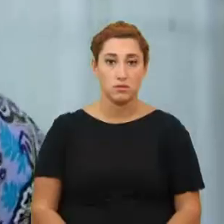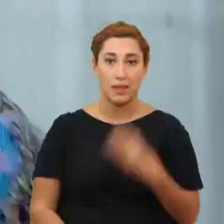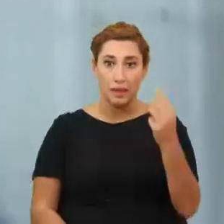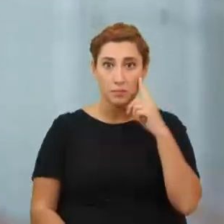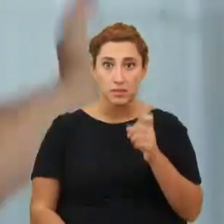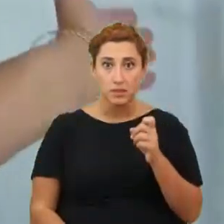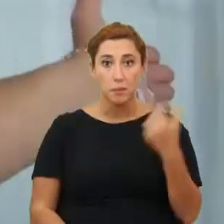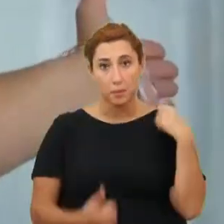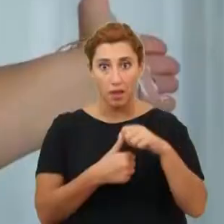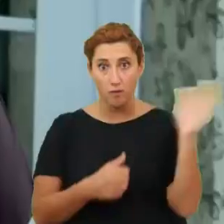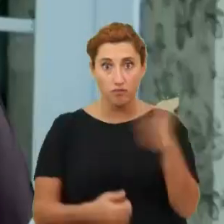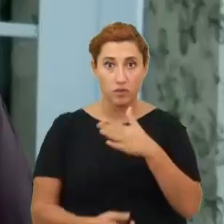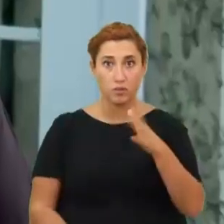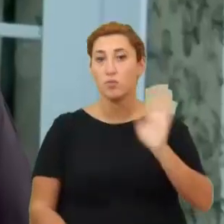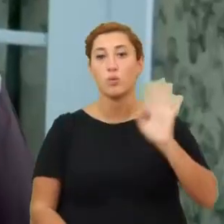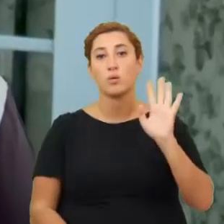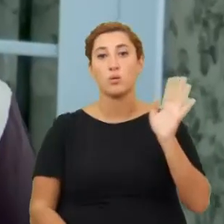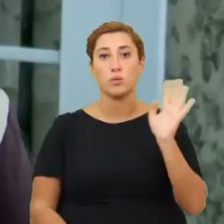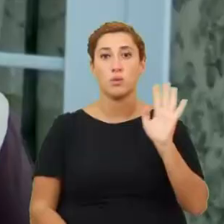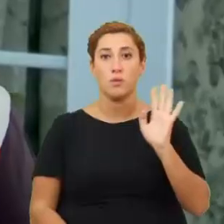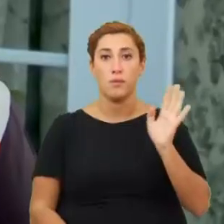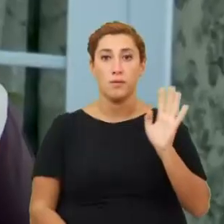İyi misin? Bir daha vurayım mı? Yok.